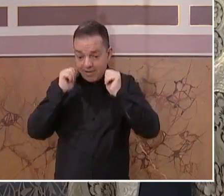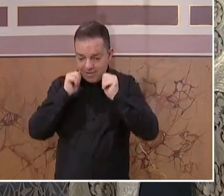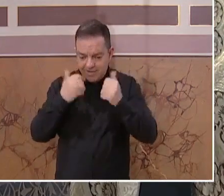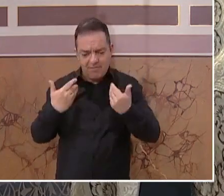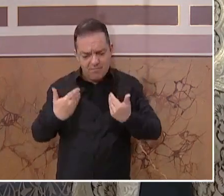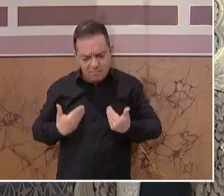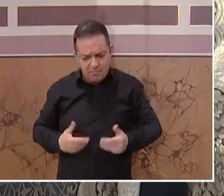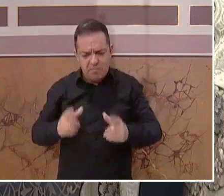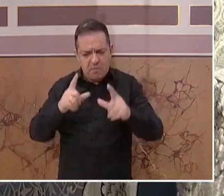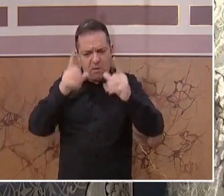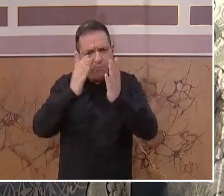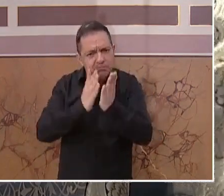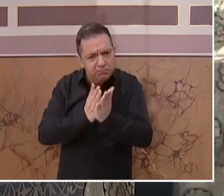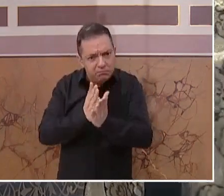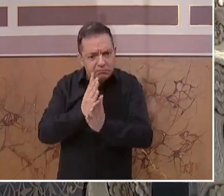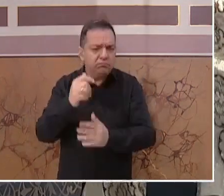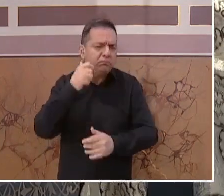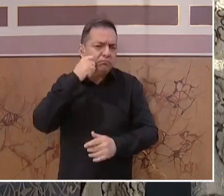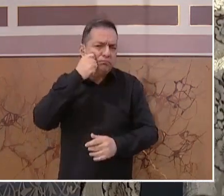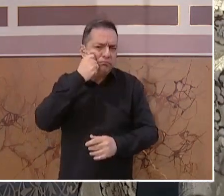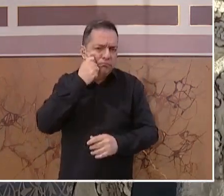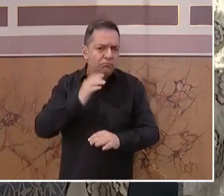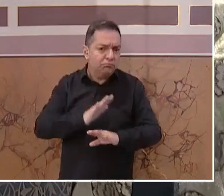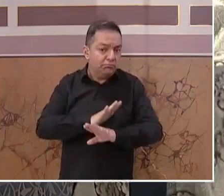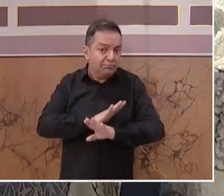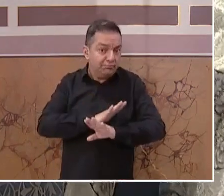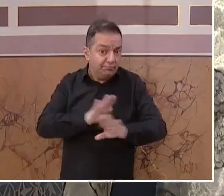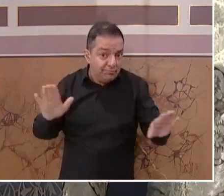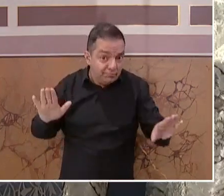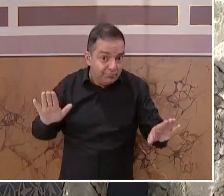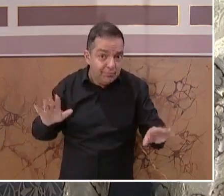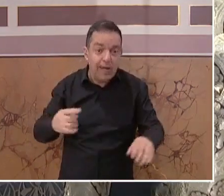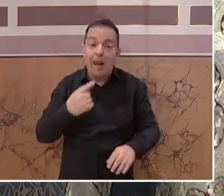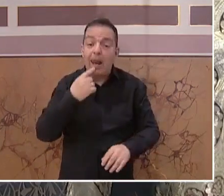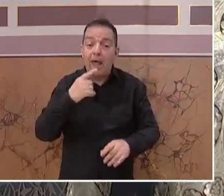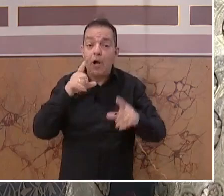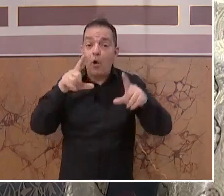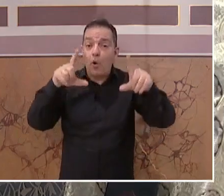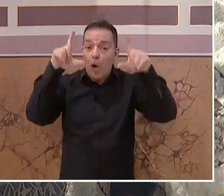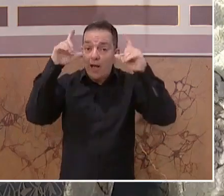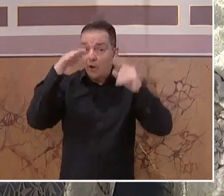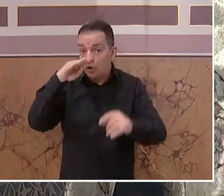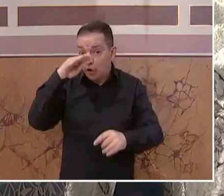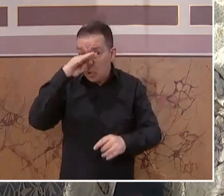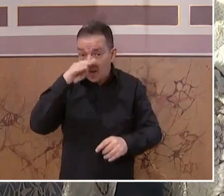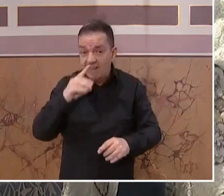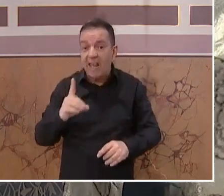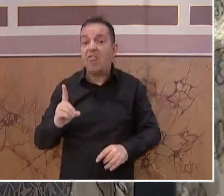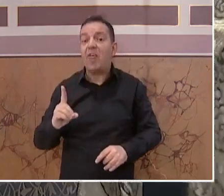εαυτόν της, όπως λέγει ο Άγιος Ιωάννης ο Δαμασκηνός,